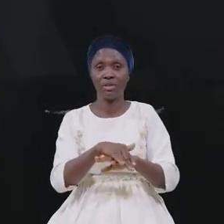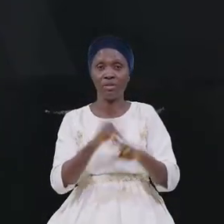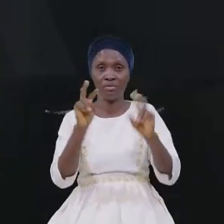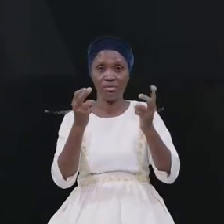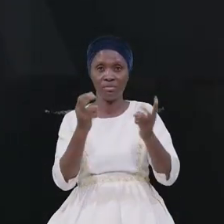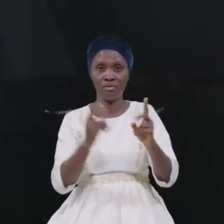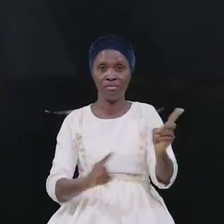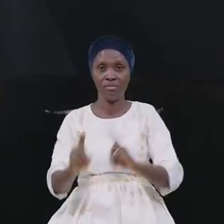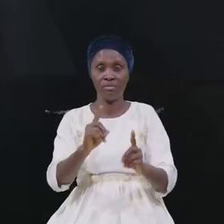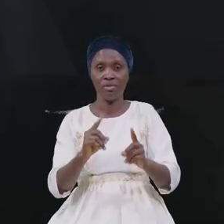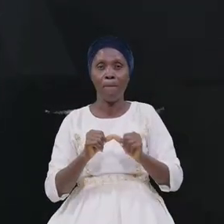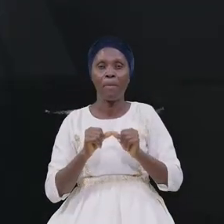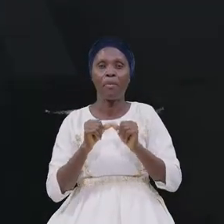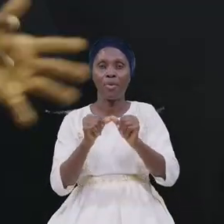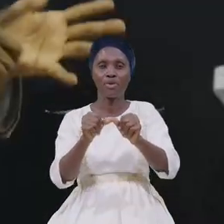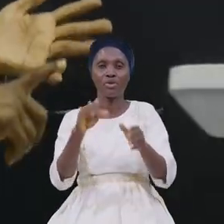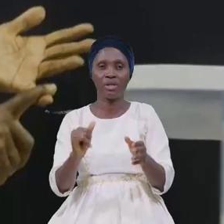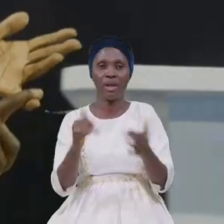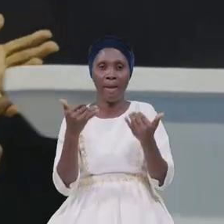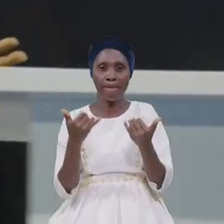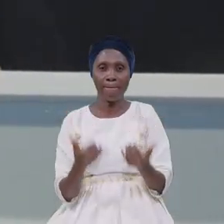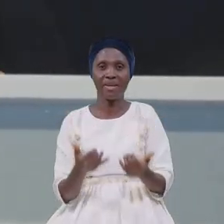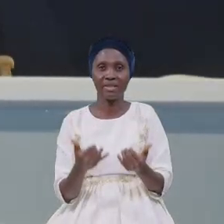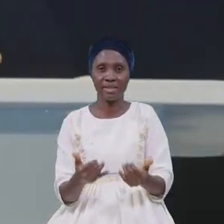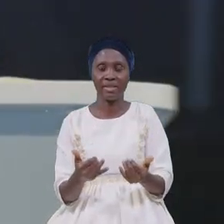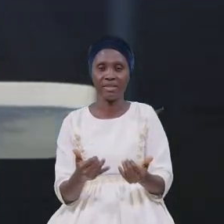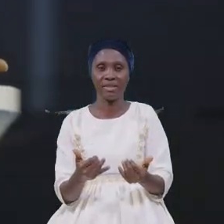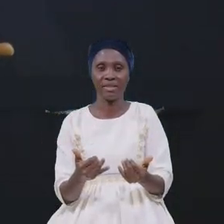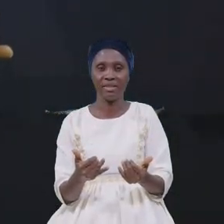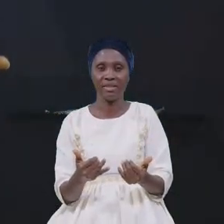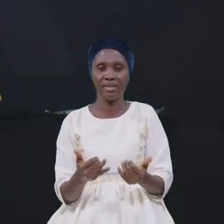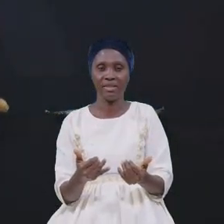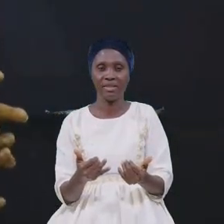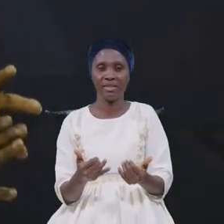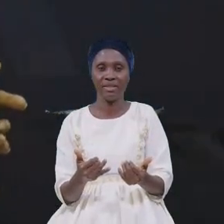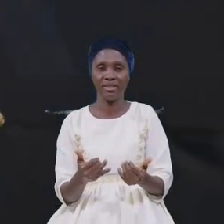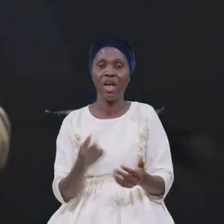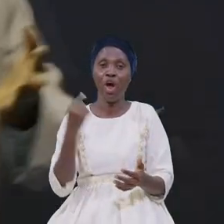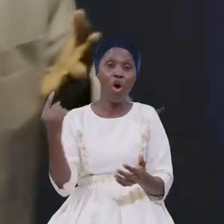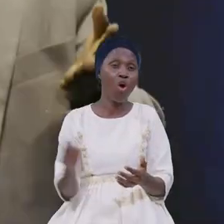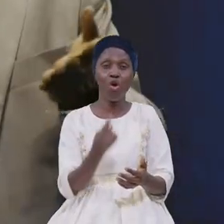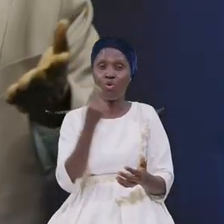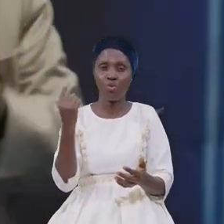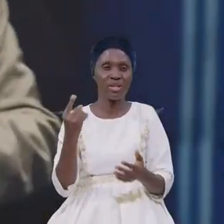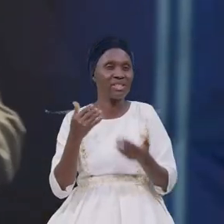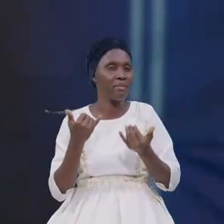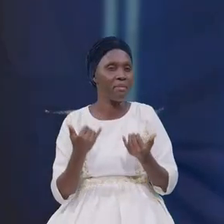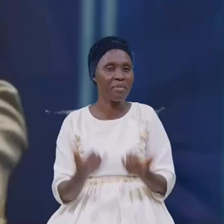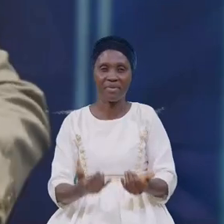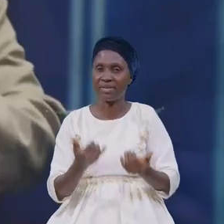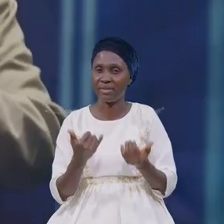du titre « Les possibilités perpétuellement présentes de la grâce de Dieu ».